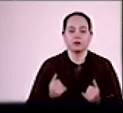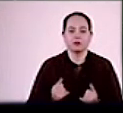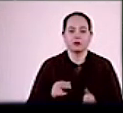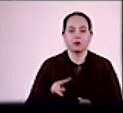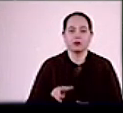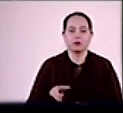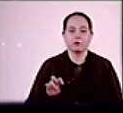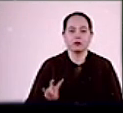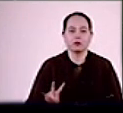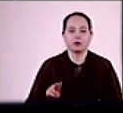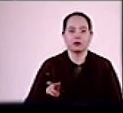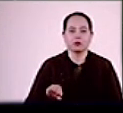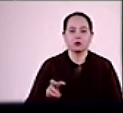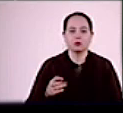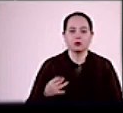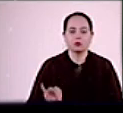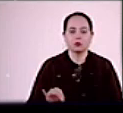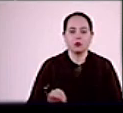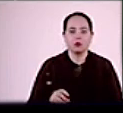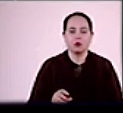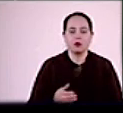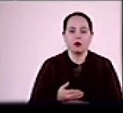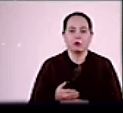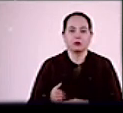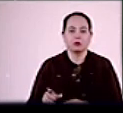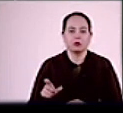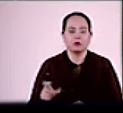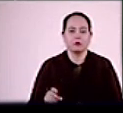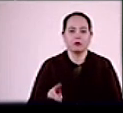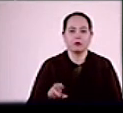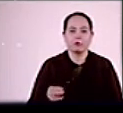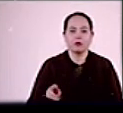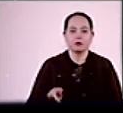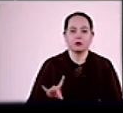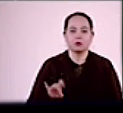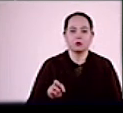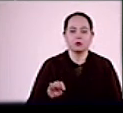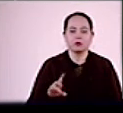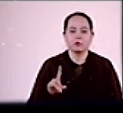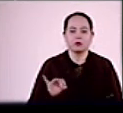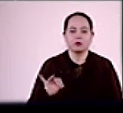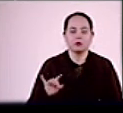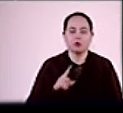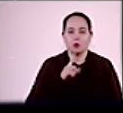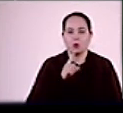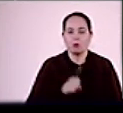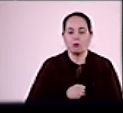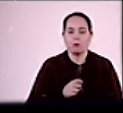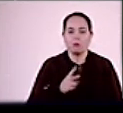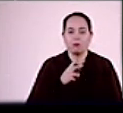Лев Николаевич Толстой, отрывок Петя Ростов из романа «Война и мир».